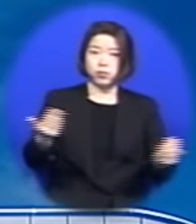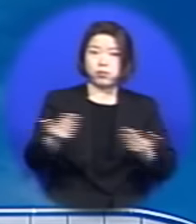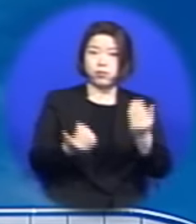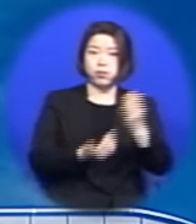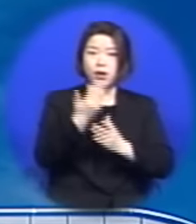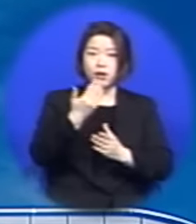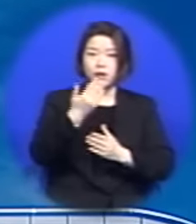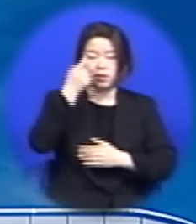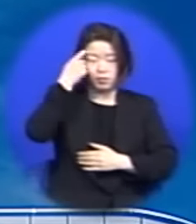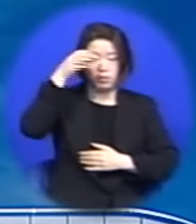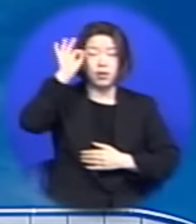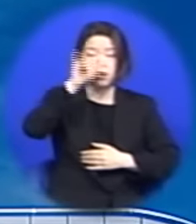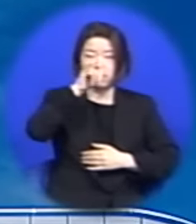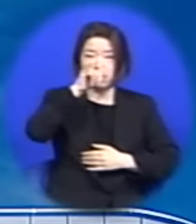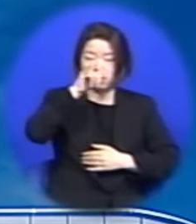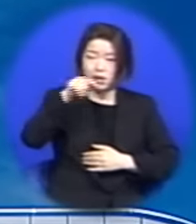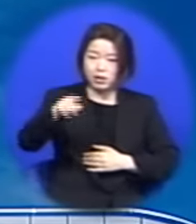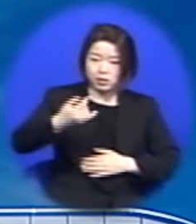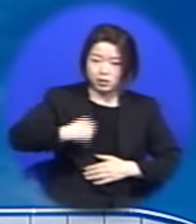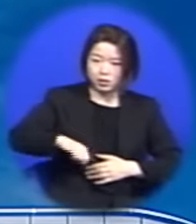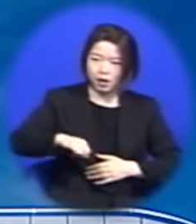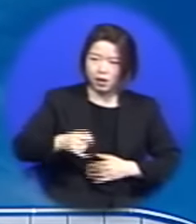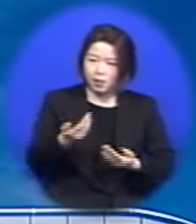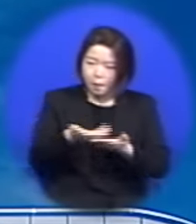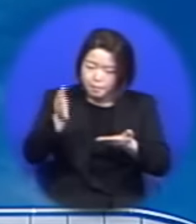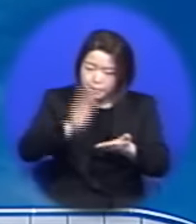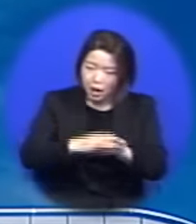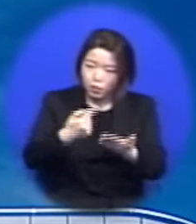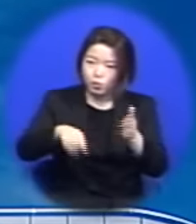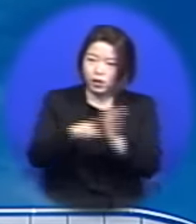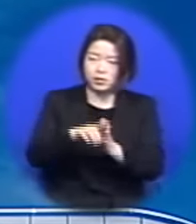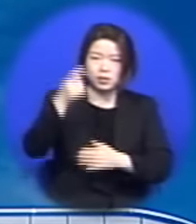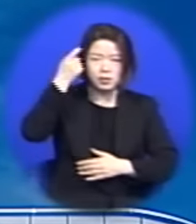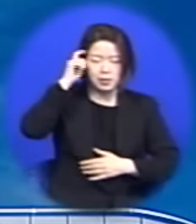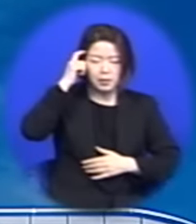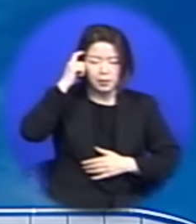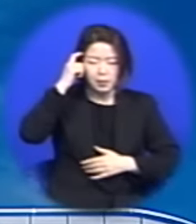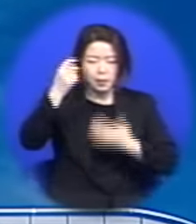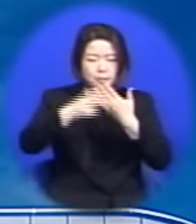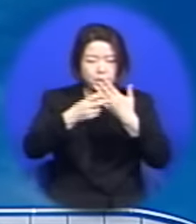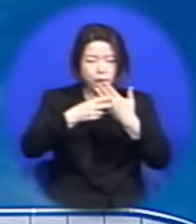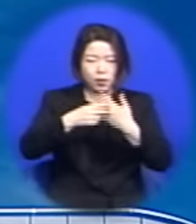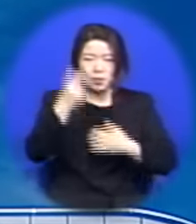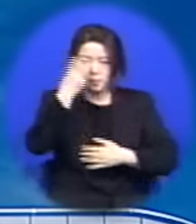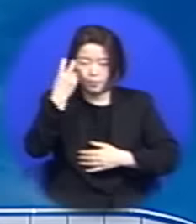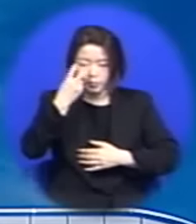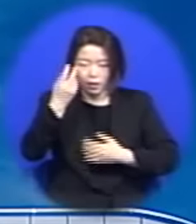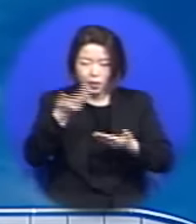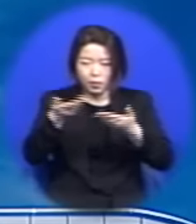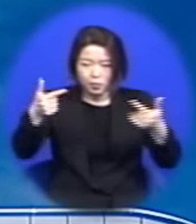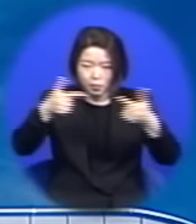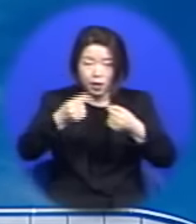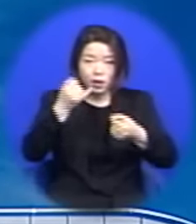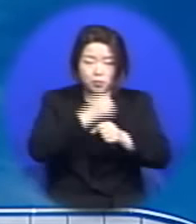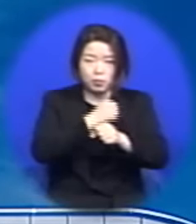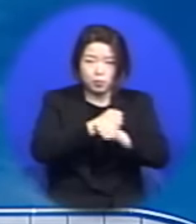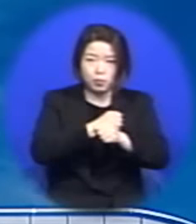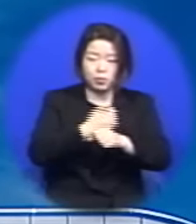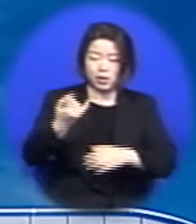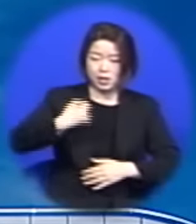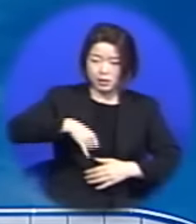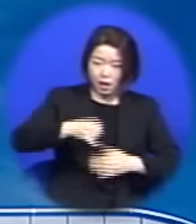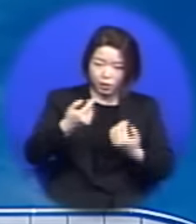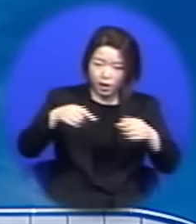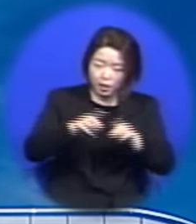생각해 그 딸을 그제서야 좀 고쳐보려고 정신 치료도 받아보고 그리고 그 딸과 함께하는 시간도 가져보고 자기가